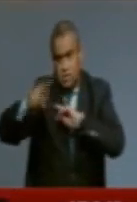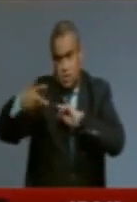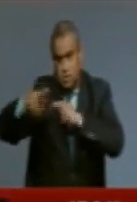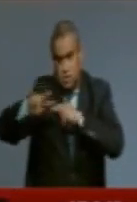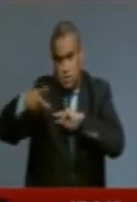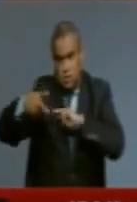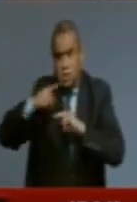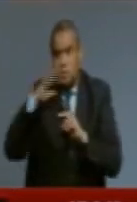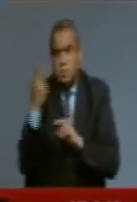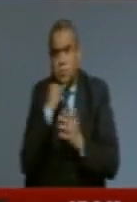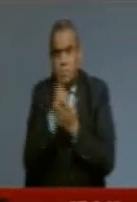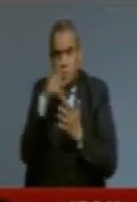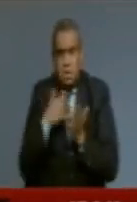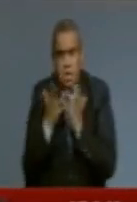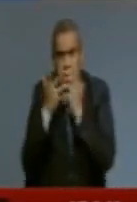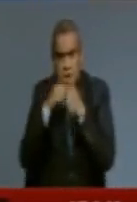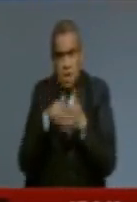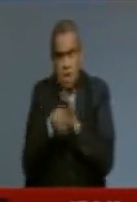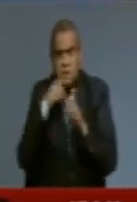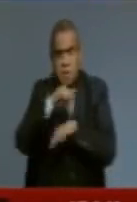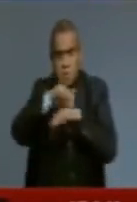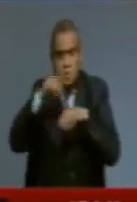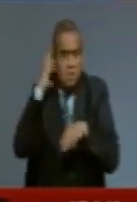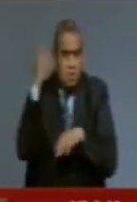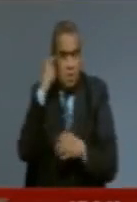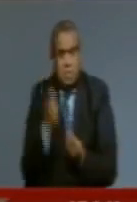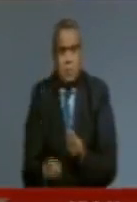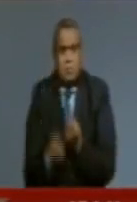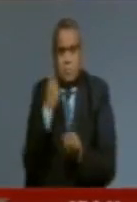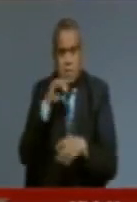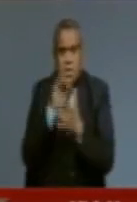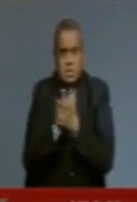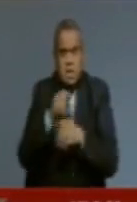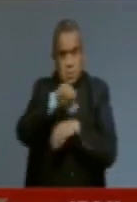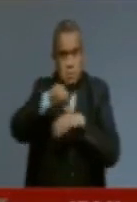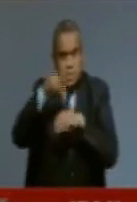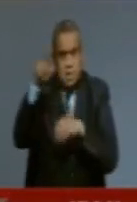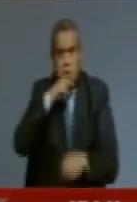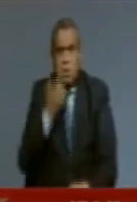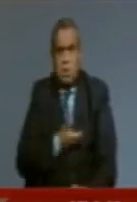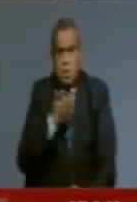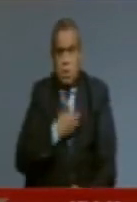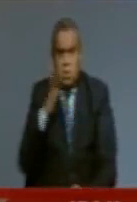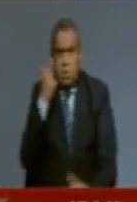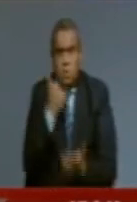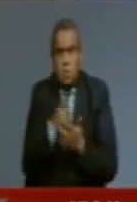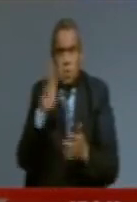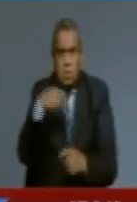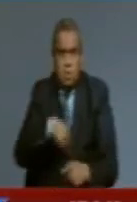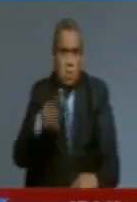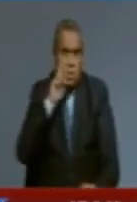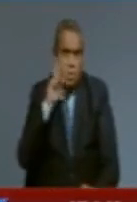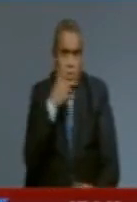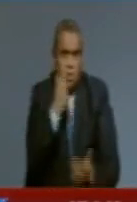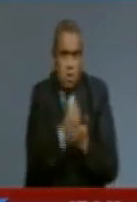تربطها علاقات طيبة. سر هذه الصداقة بسيط للغاية. روسيا لم تنظر إلى القارة